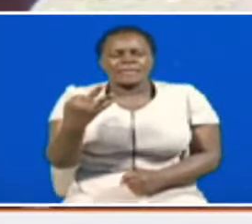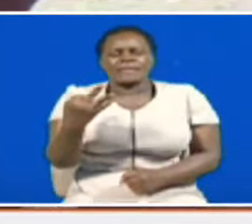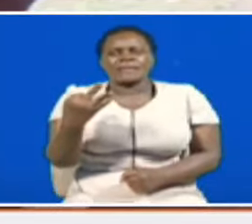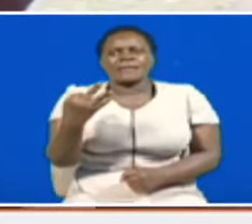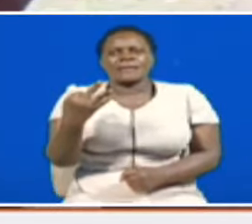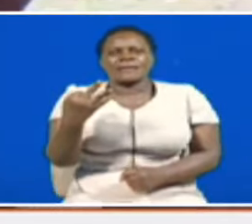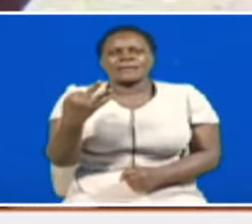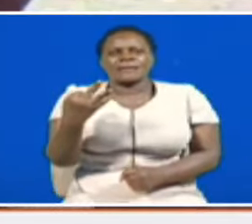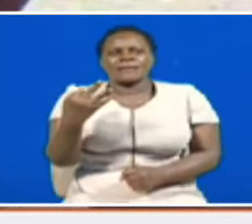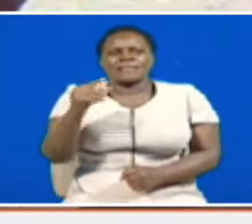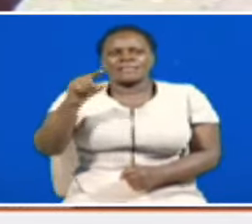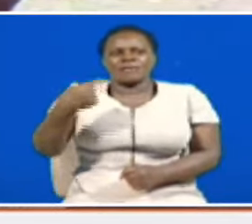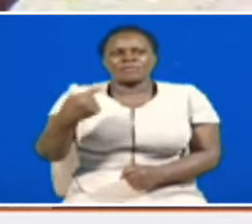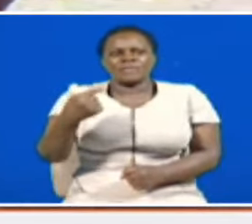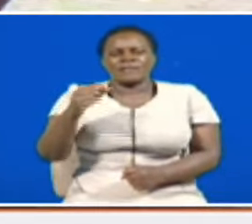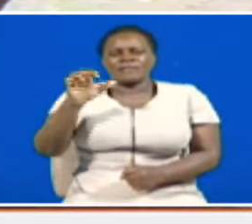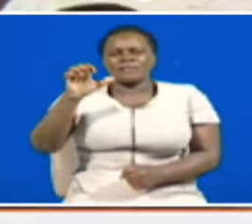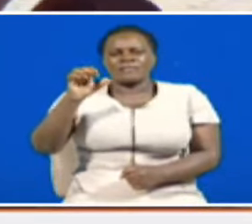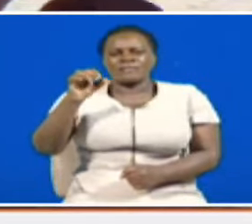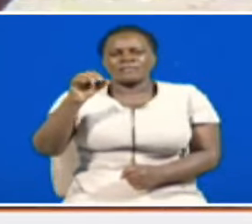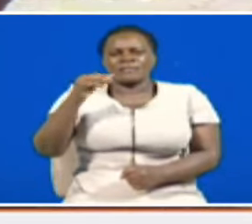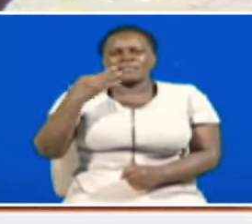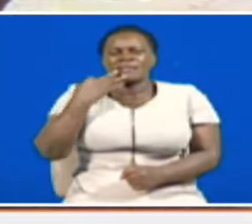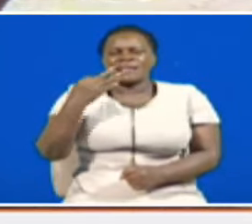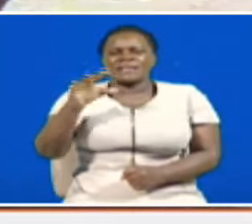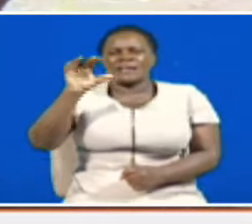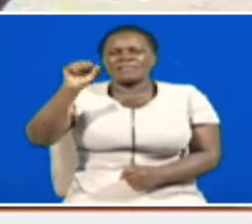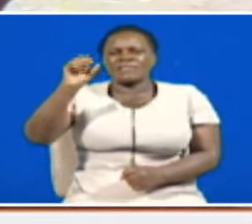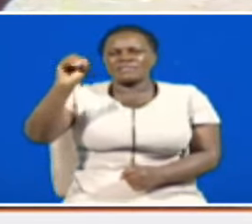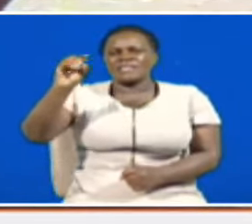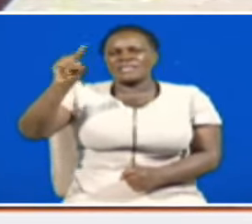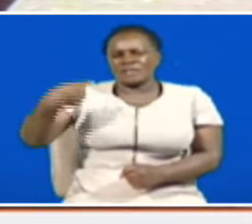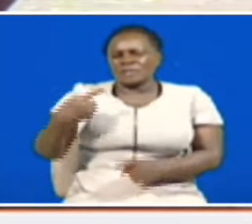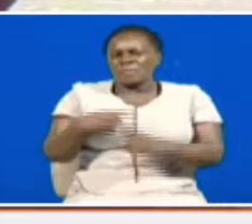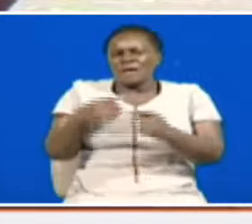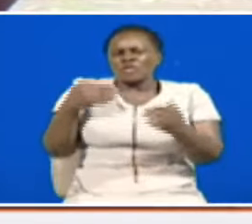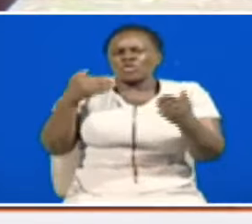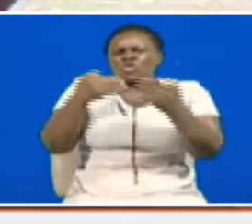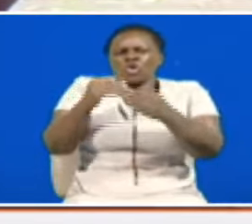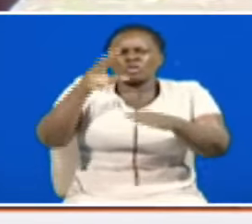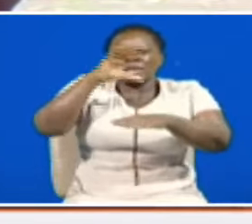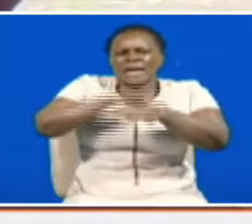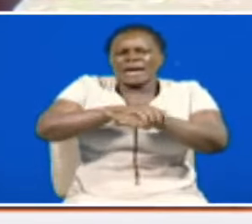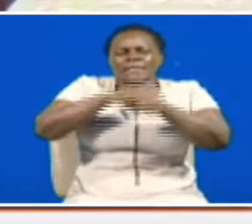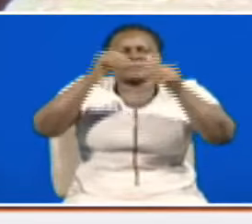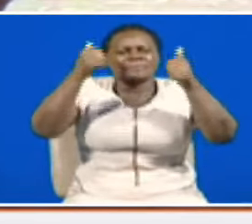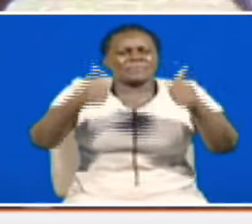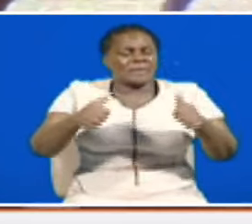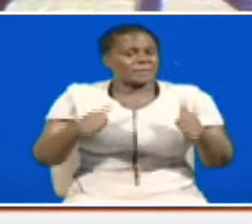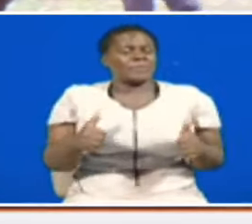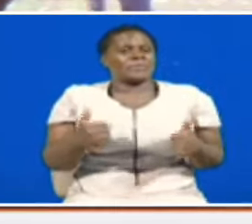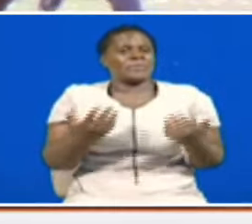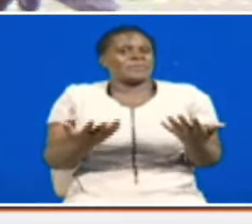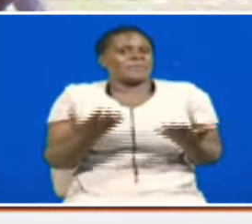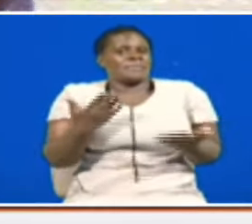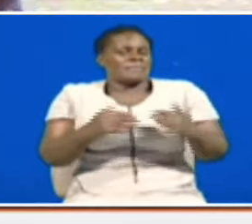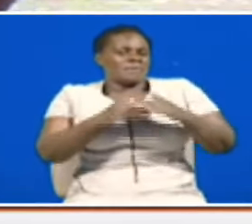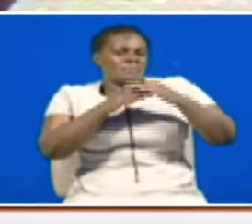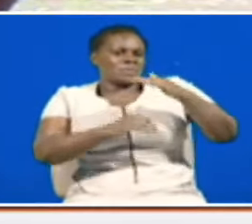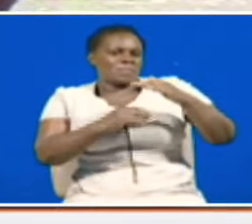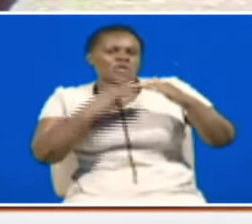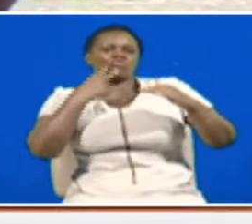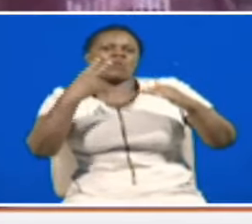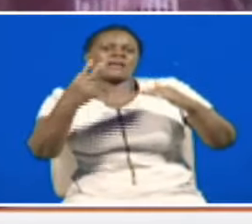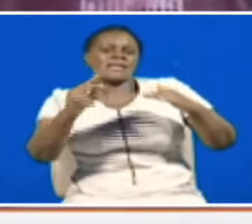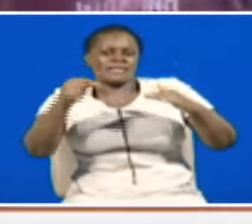300,000, lakini hatujafika hata karibu na hapo. Labda tuko chini ya